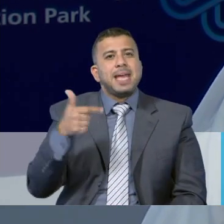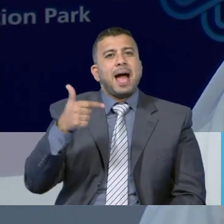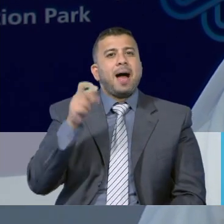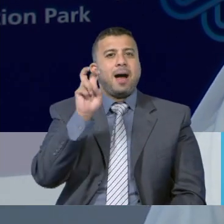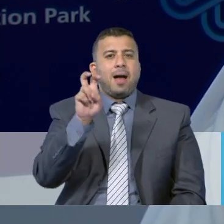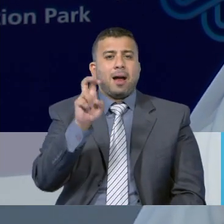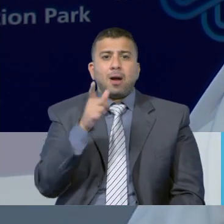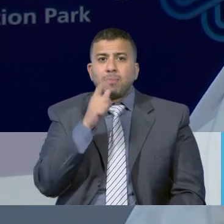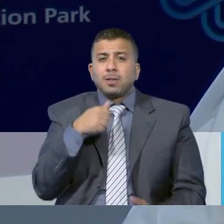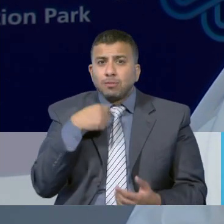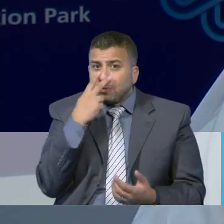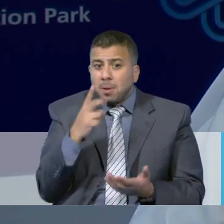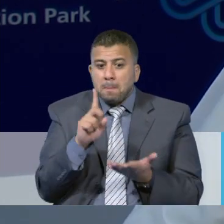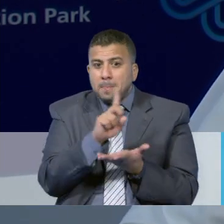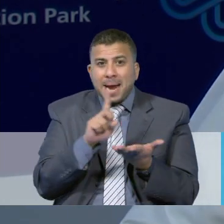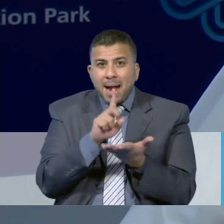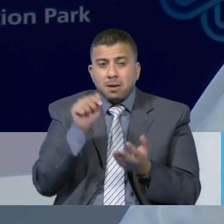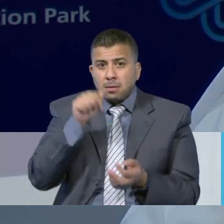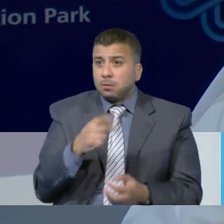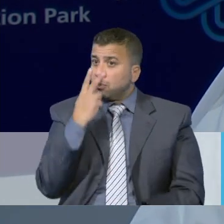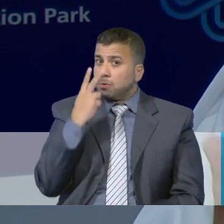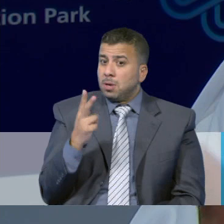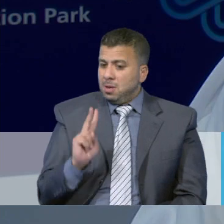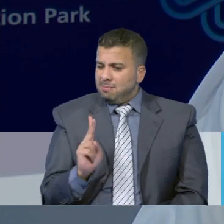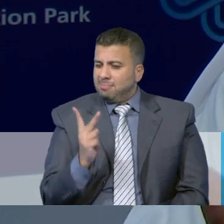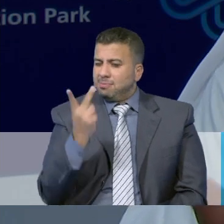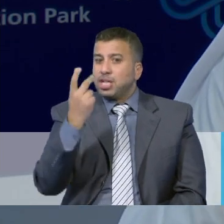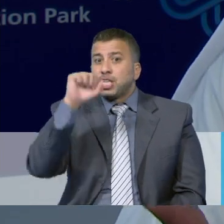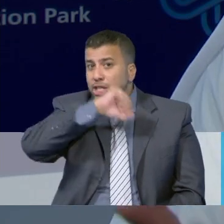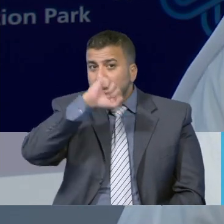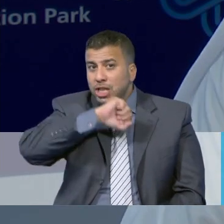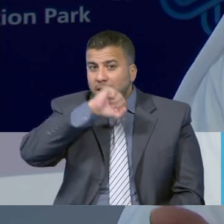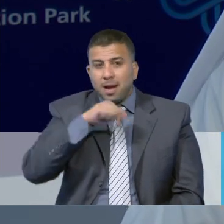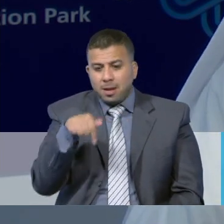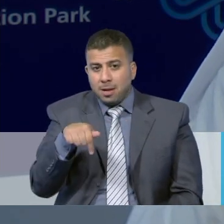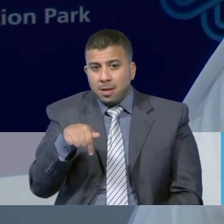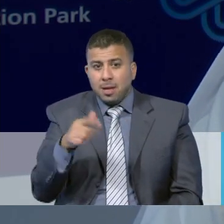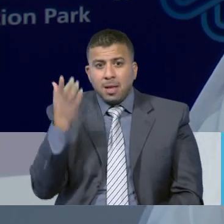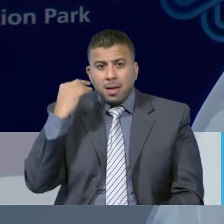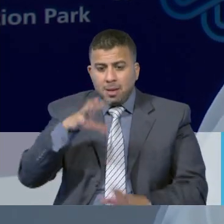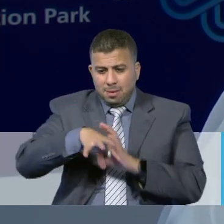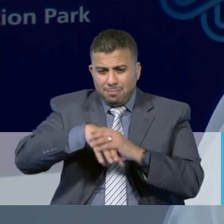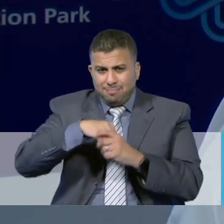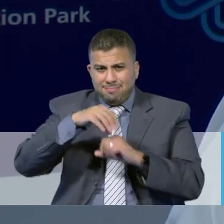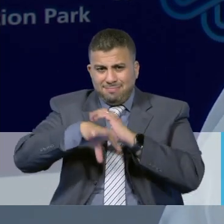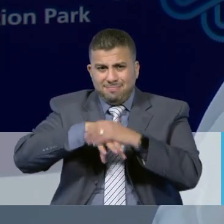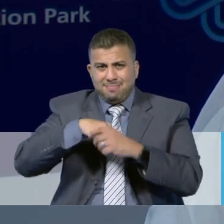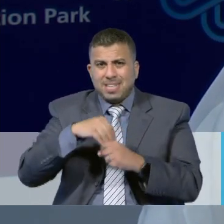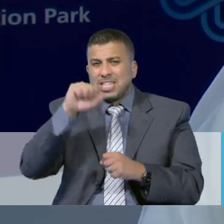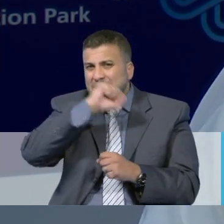وكيف إحنا صرنا غيرنا إمارة الشارقة من إمارة كانت تنتج نفايات إلى